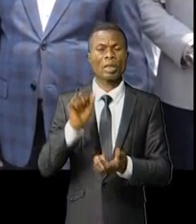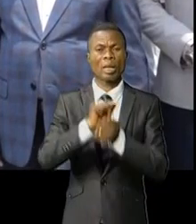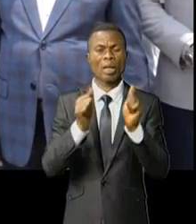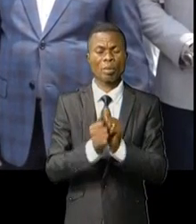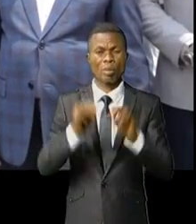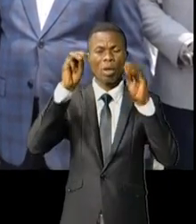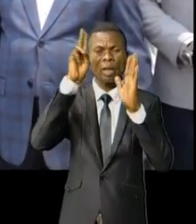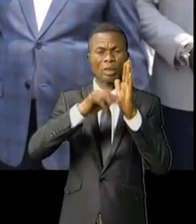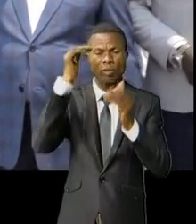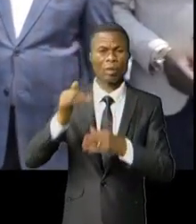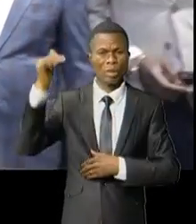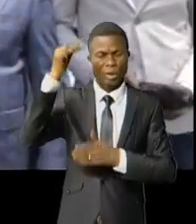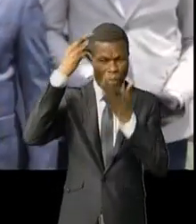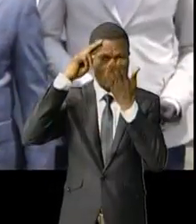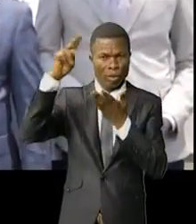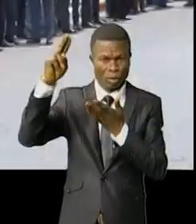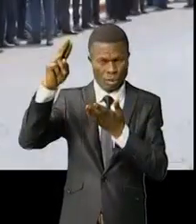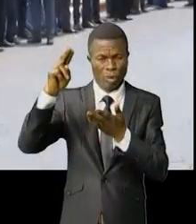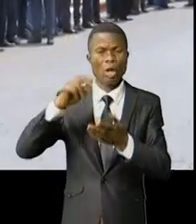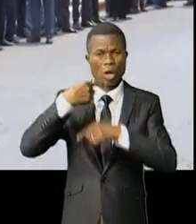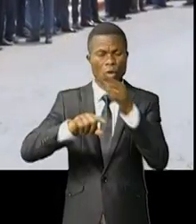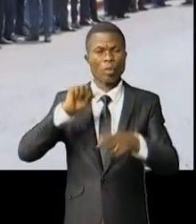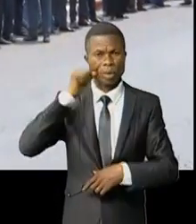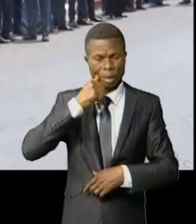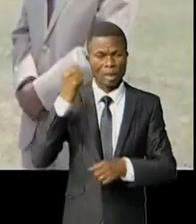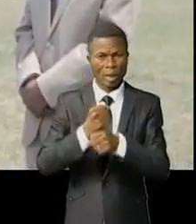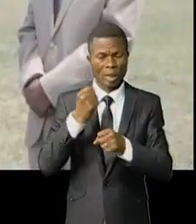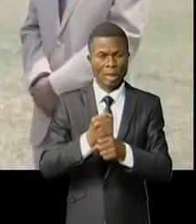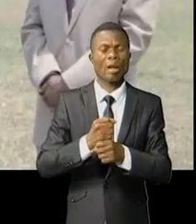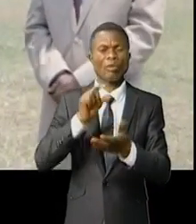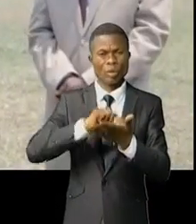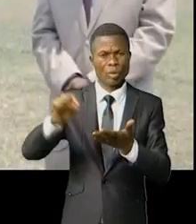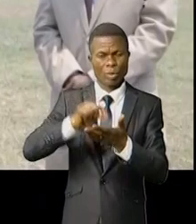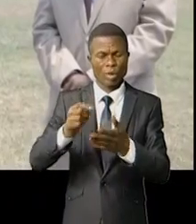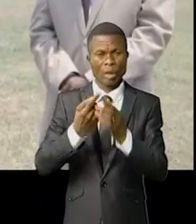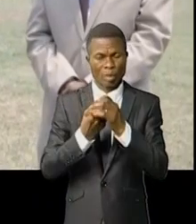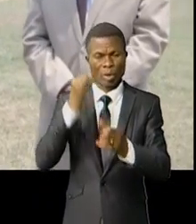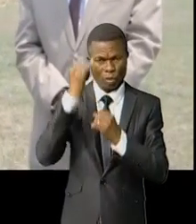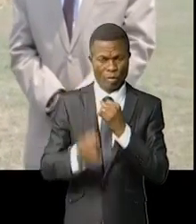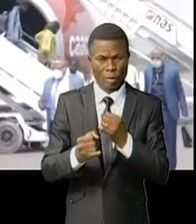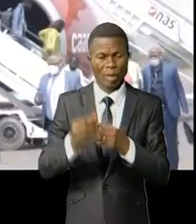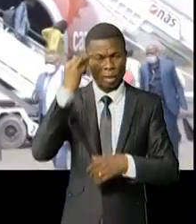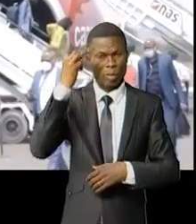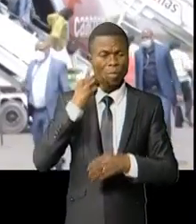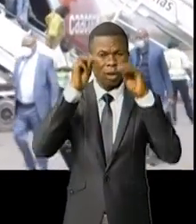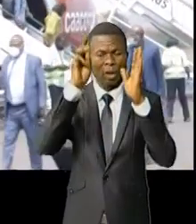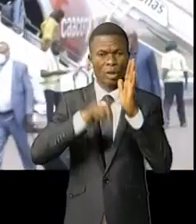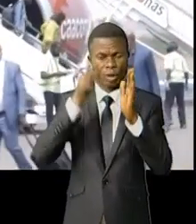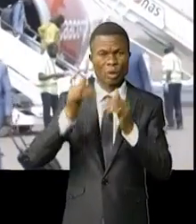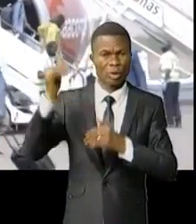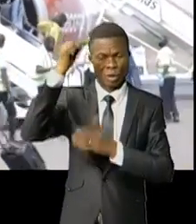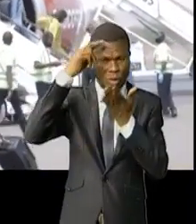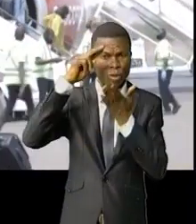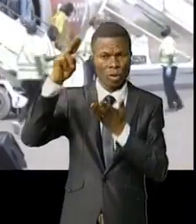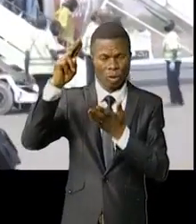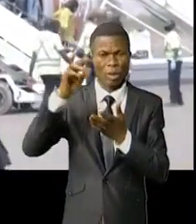l'enseignement supérieur et universitaire, c'est déjà demain. Les travaux préliminaires sont à leur terme et le ministre de l'enseignement supérieur et